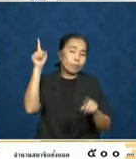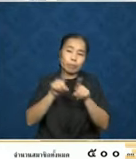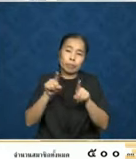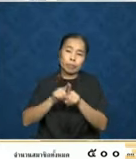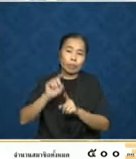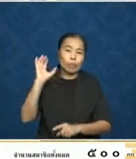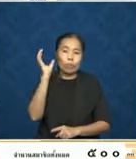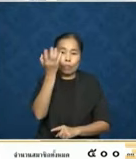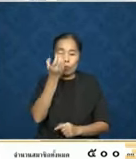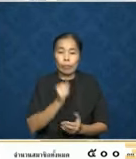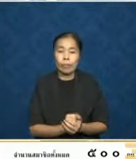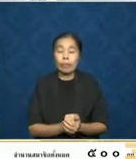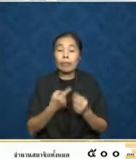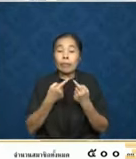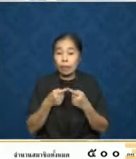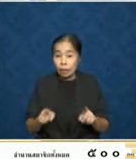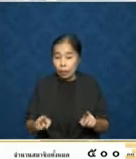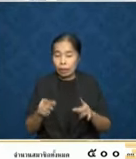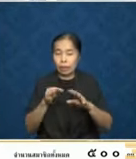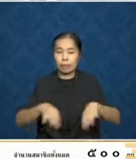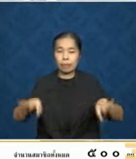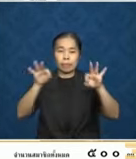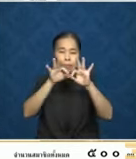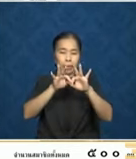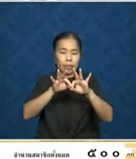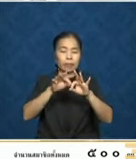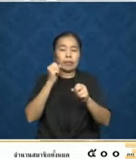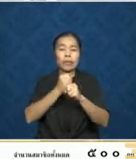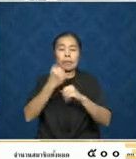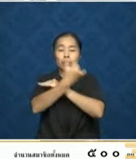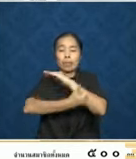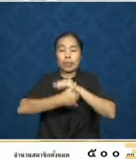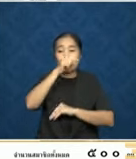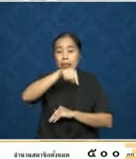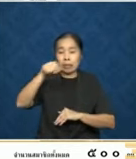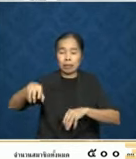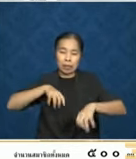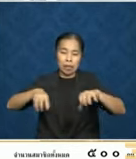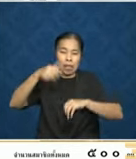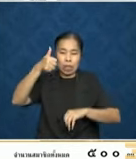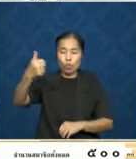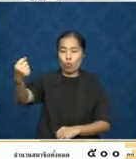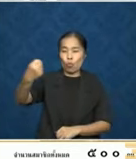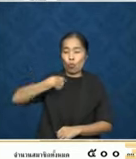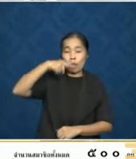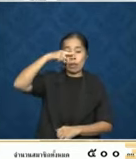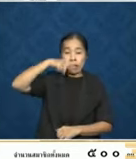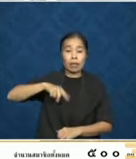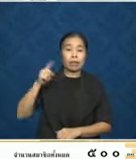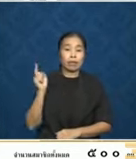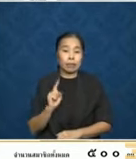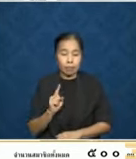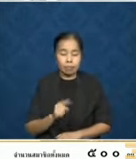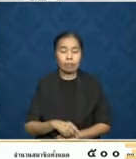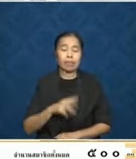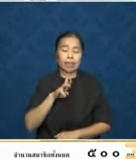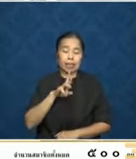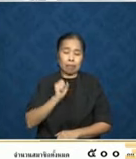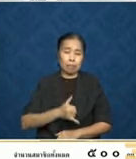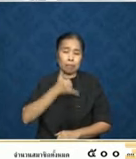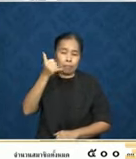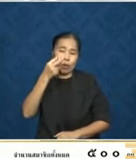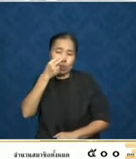แต่ที่สำคัญก็คือว่าประเทศที่มีการบริหารจัดการที่ดีกว่าเรารัฐสภาแห่งนี้ก็เคยไปดูงาน